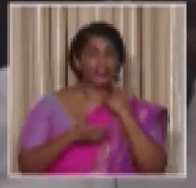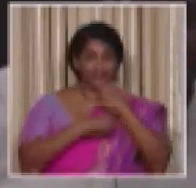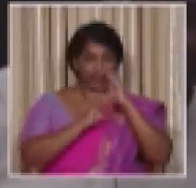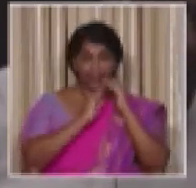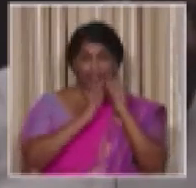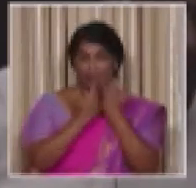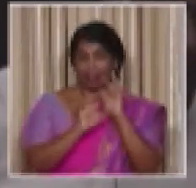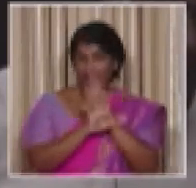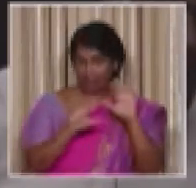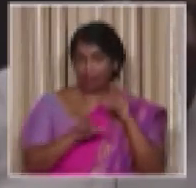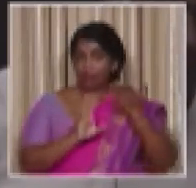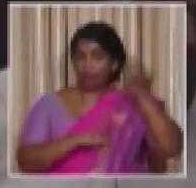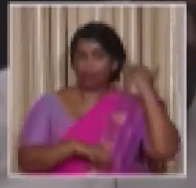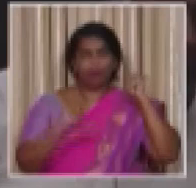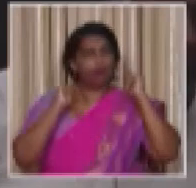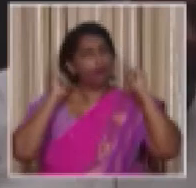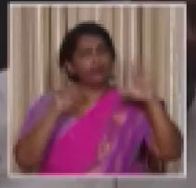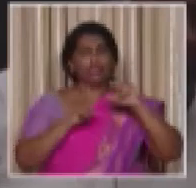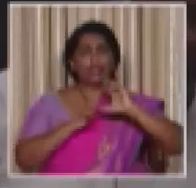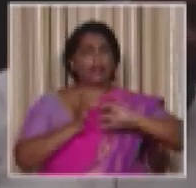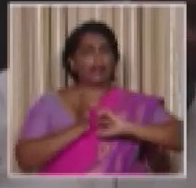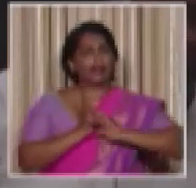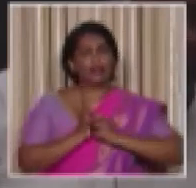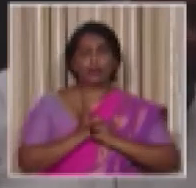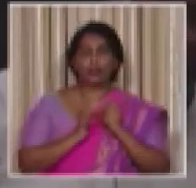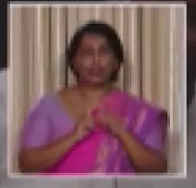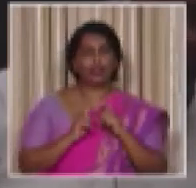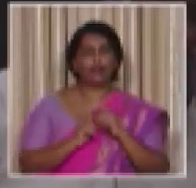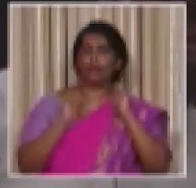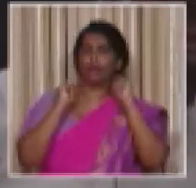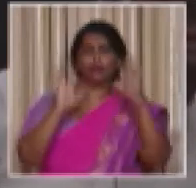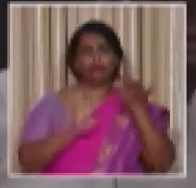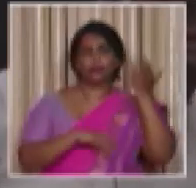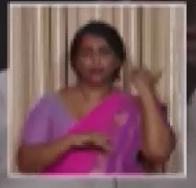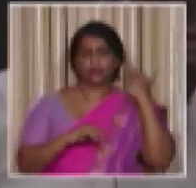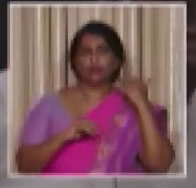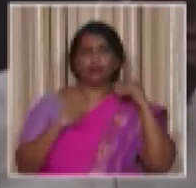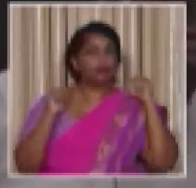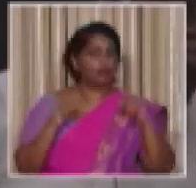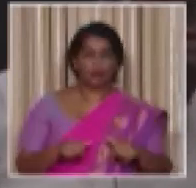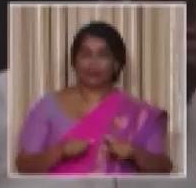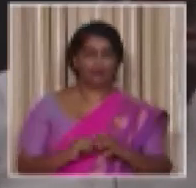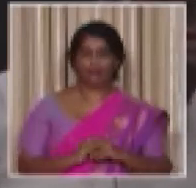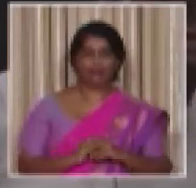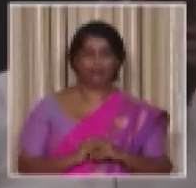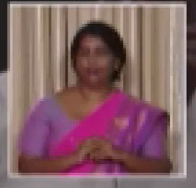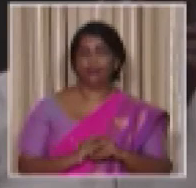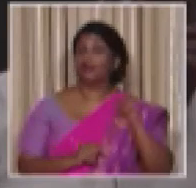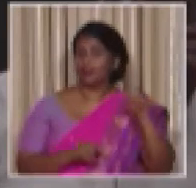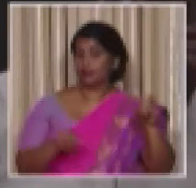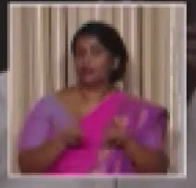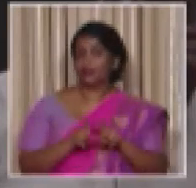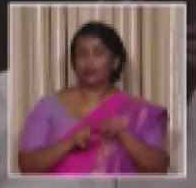19 එදා ප්‍රමාණවත් වුණා ඩිප්ලෝමා ධාරින් මේ අධ්‍යාපන ක්ෂේත්‍රයට හැබැයි ඒක ප්‍රමාණවත් වෙන්නේ නැහැ ඒ නිසා